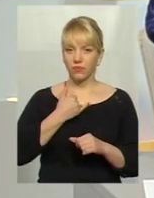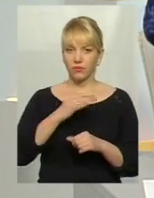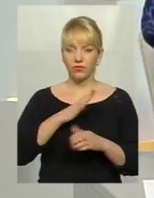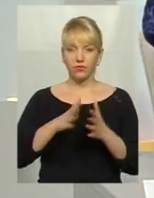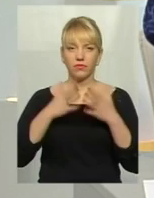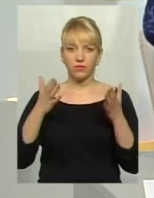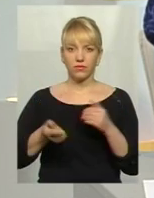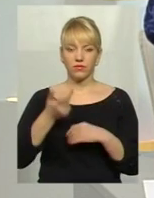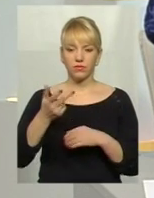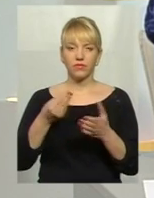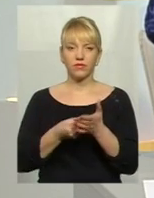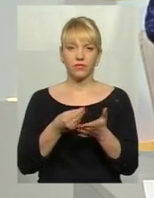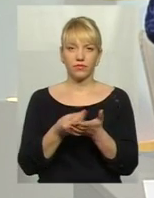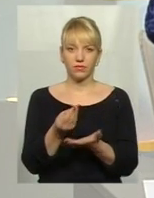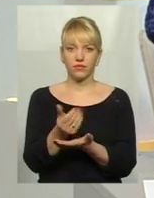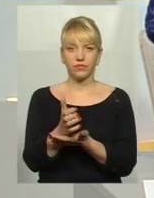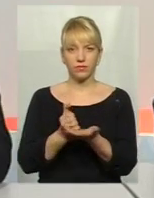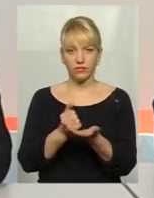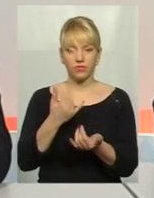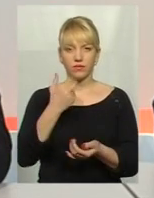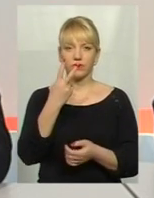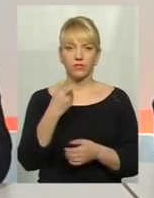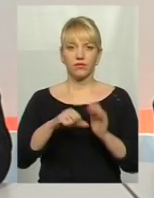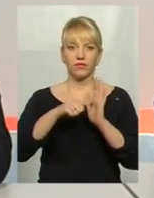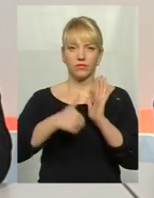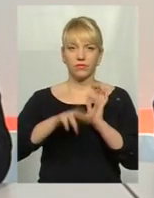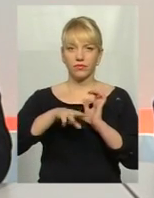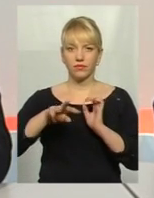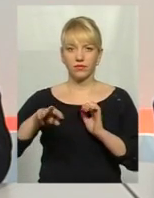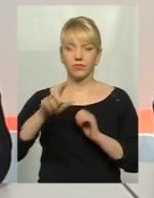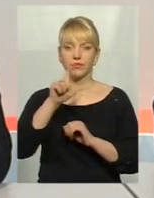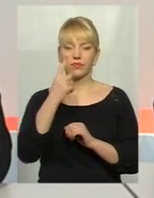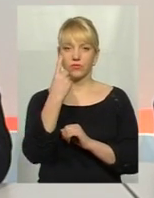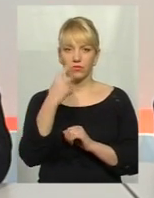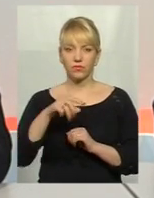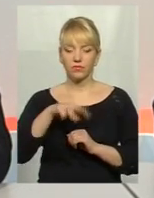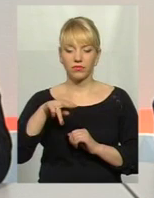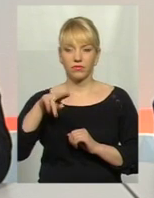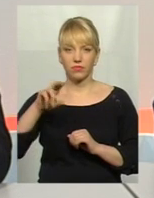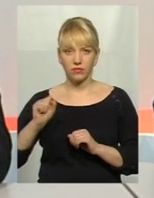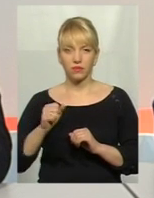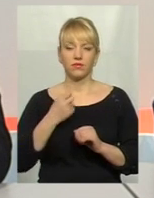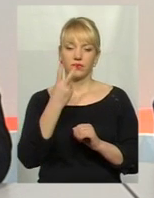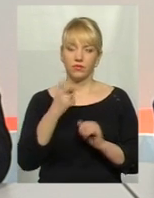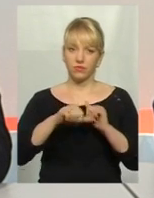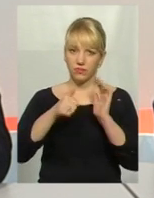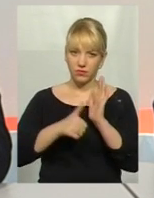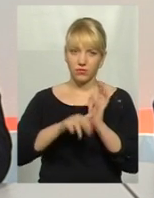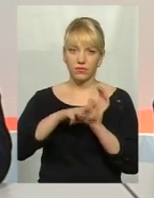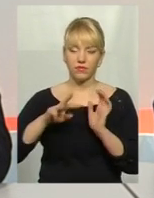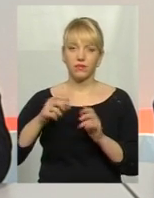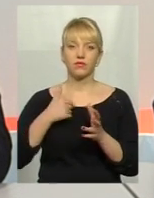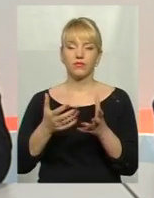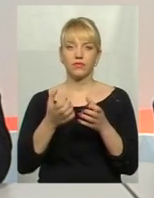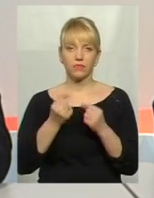була фінансового ресурсу. 216 мільйонів отримали, з мільярда 216 мільйонів отримали об'єднані громади